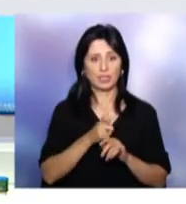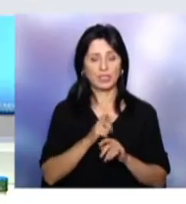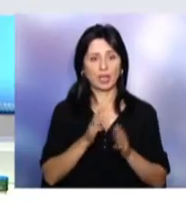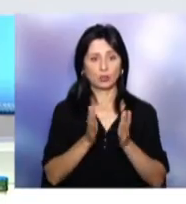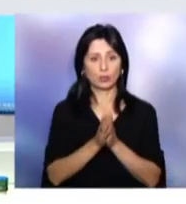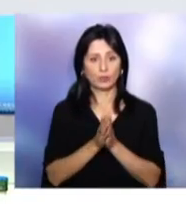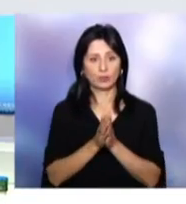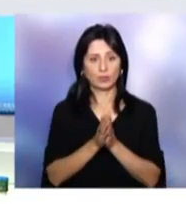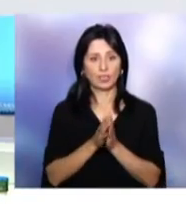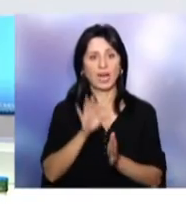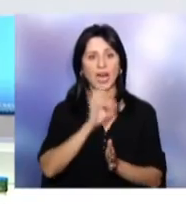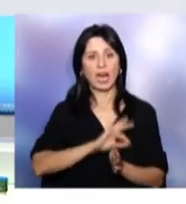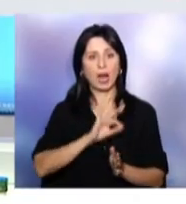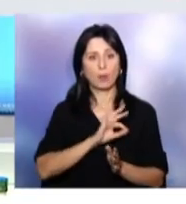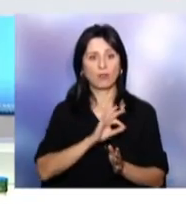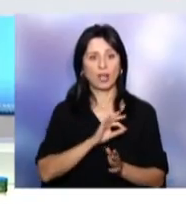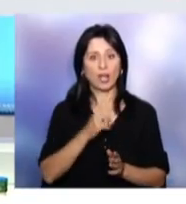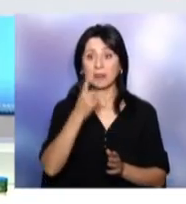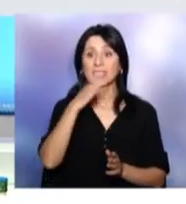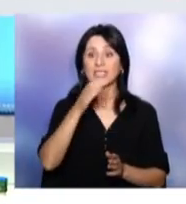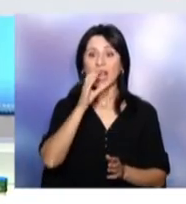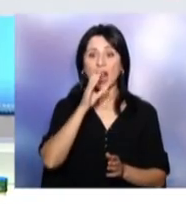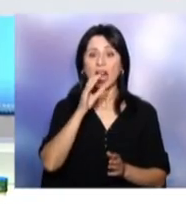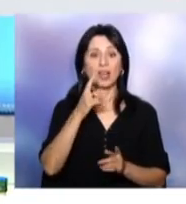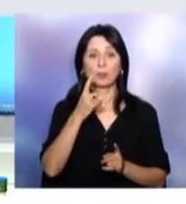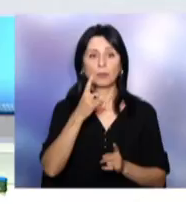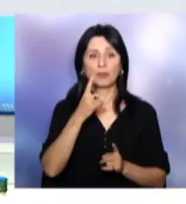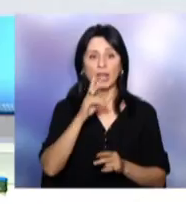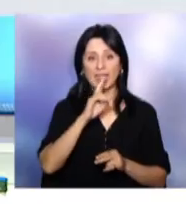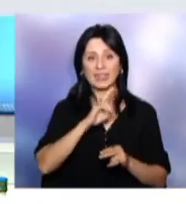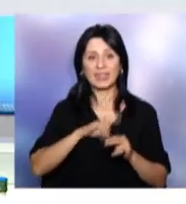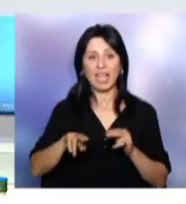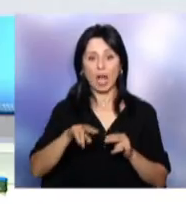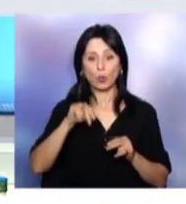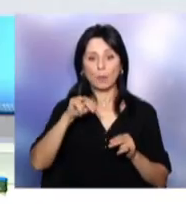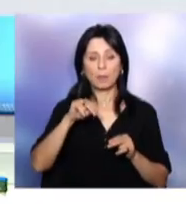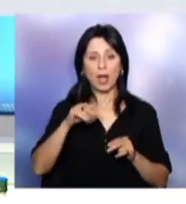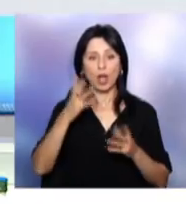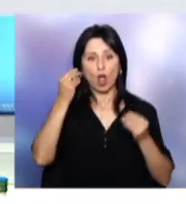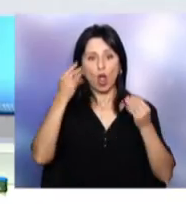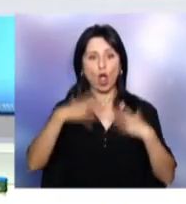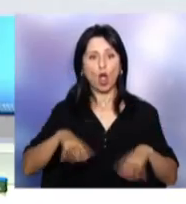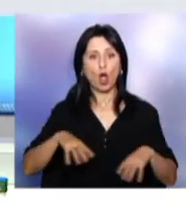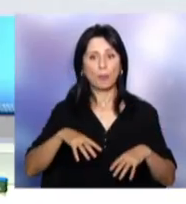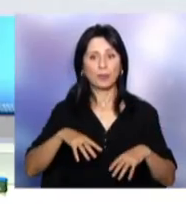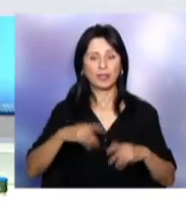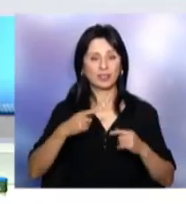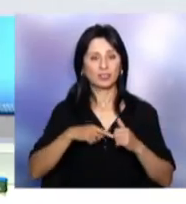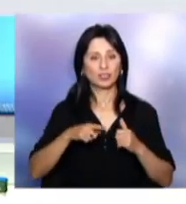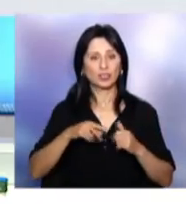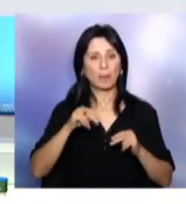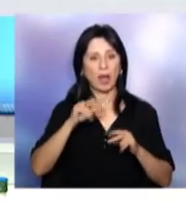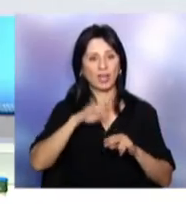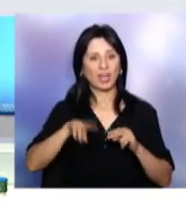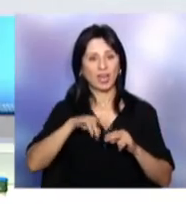ძალიან გთხოვთ, გამოიყენეთ არა მარტო წყალი, არამედ დაკარგული მარილის, იმიტომ რომ ოფლის სახით, ამონასუნთქი ჰაერის სახით,